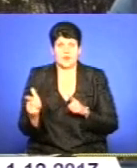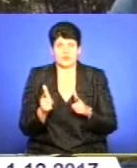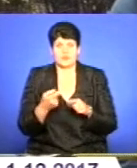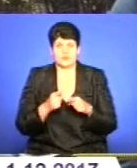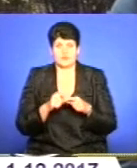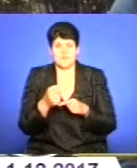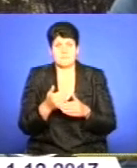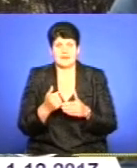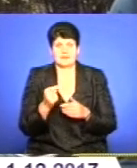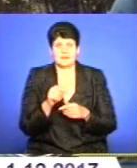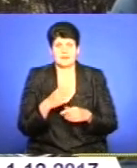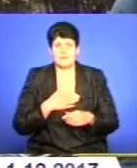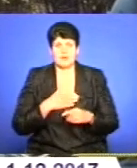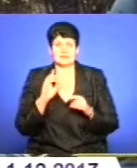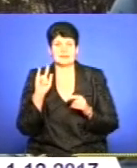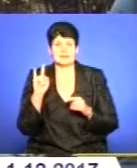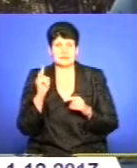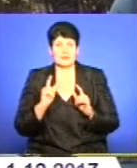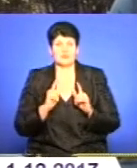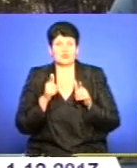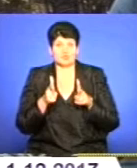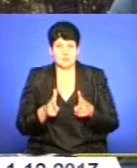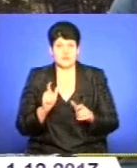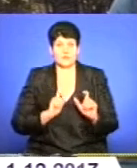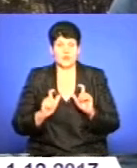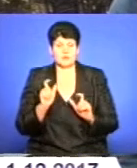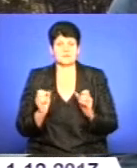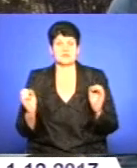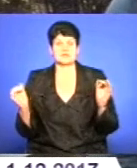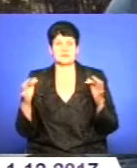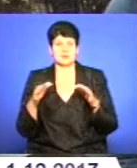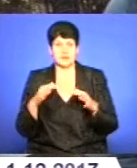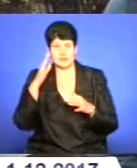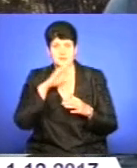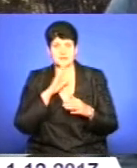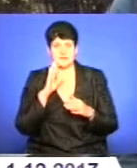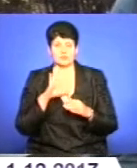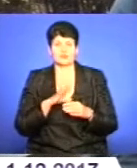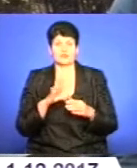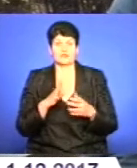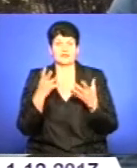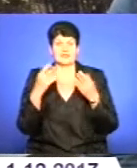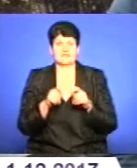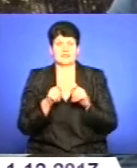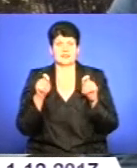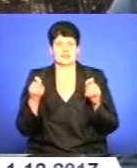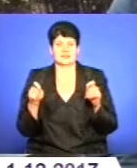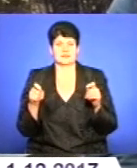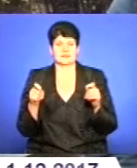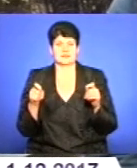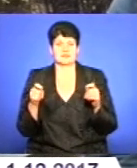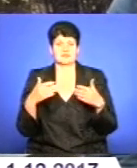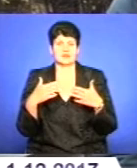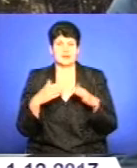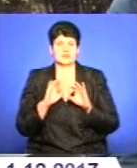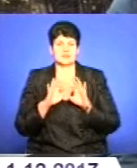перед тим, як моя дитина поступала в коледж, зібрали батьків, був день відкритих дверей, і директор нам чітко все розказав,